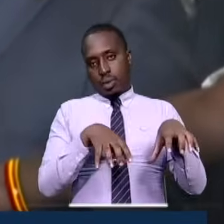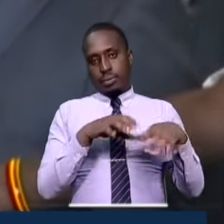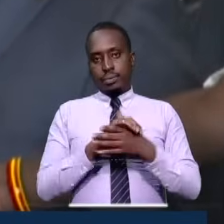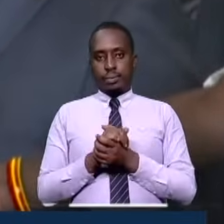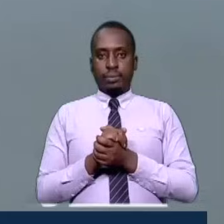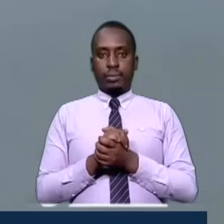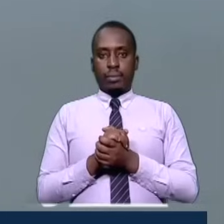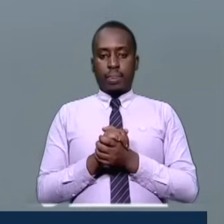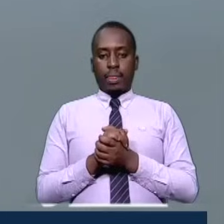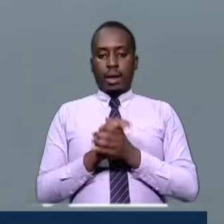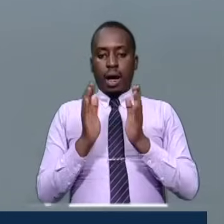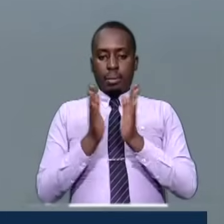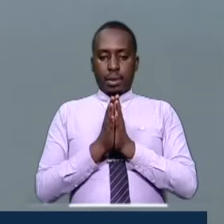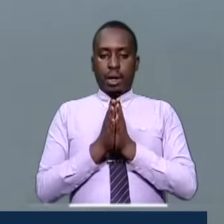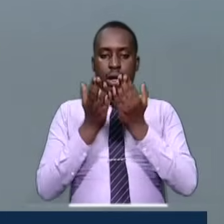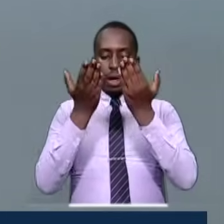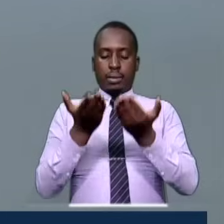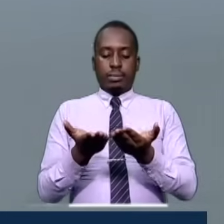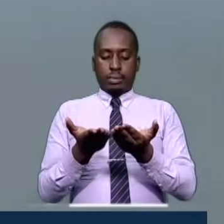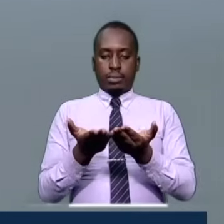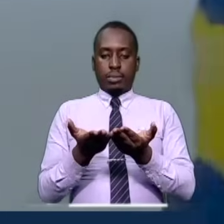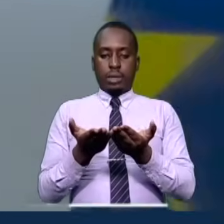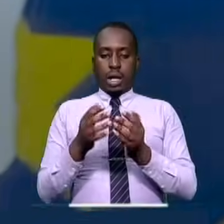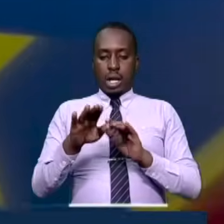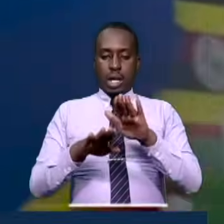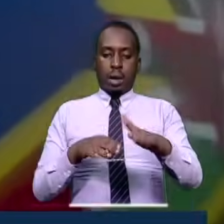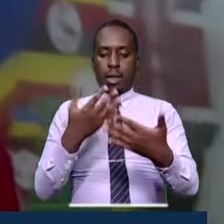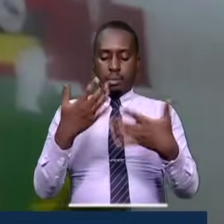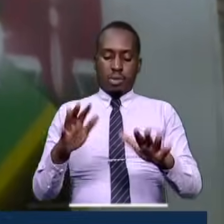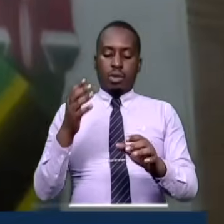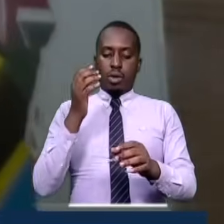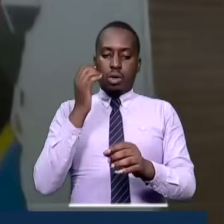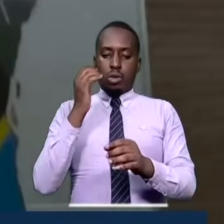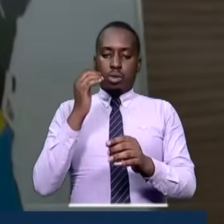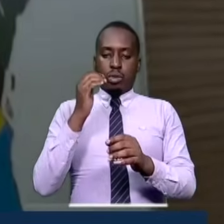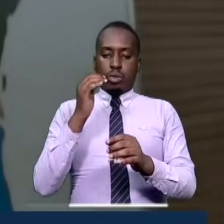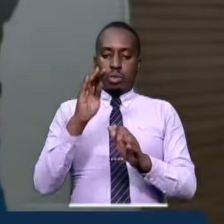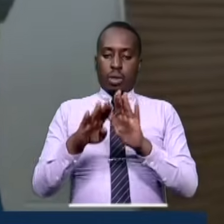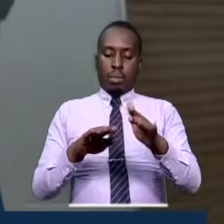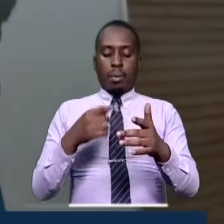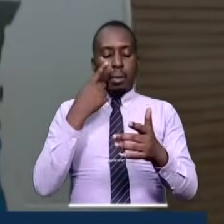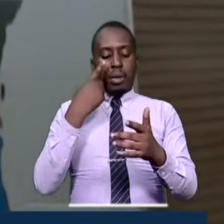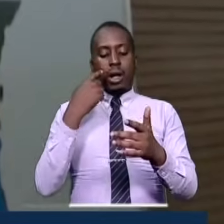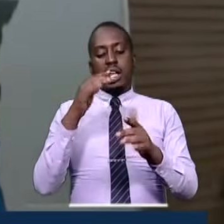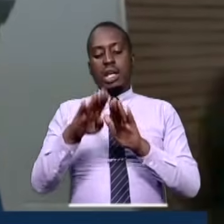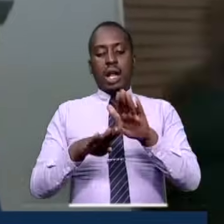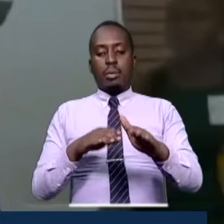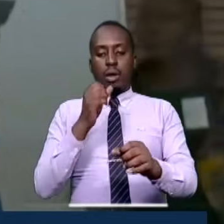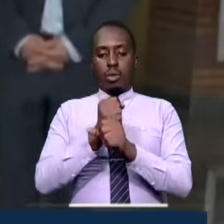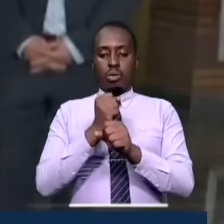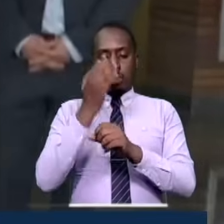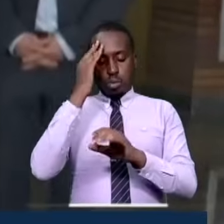Kongo ndetse hakabaho n'intambwe imaze guterwa aho bazaba barebera hamwe intambwe imaze guterwa mu